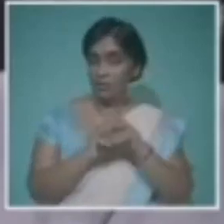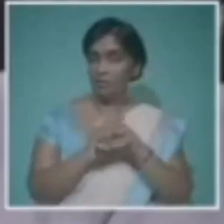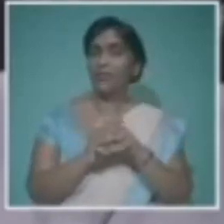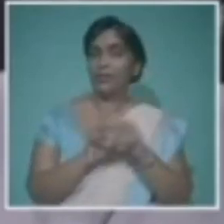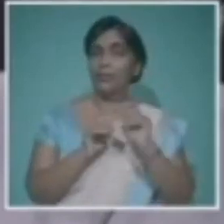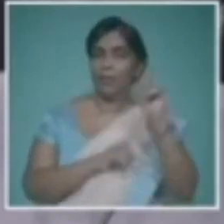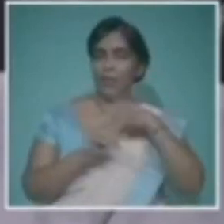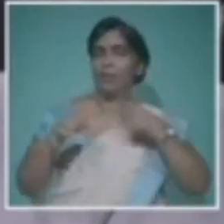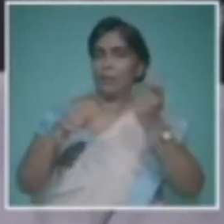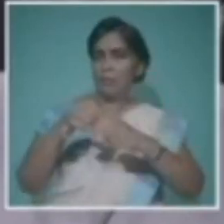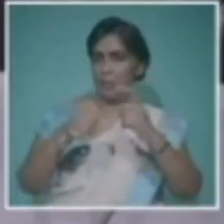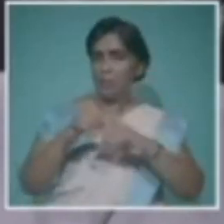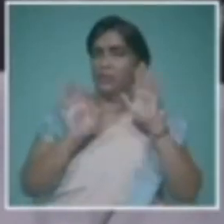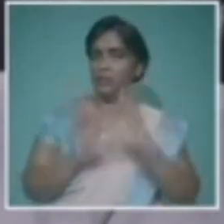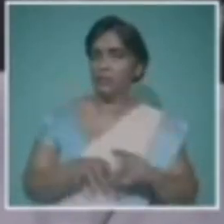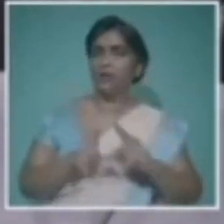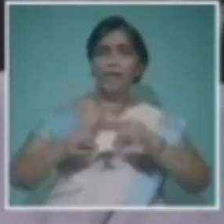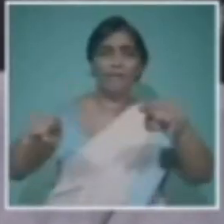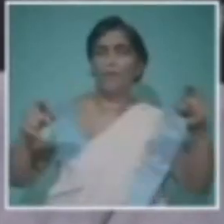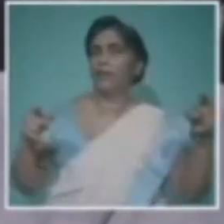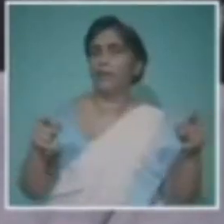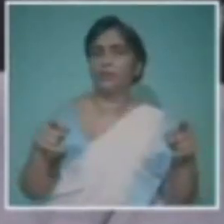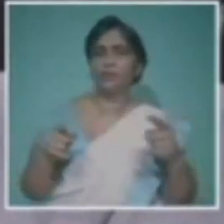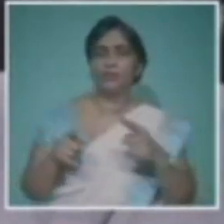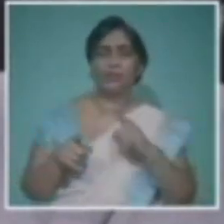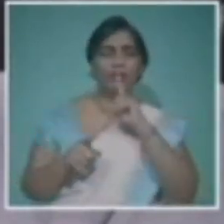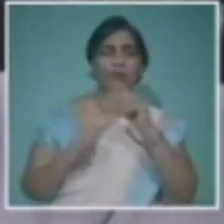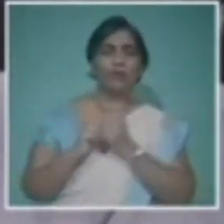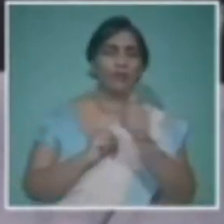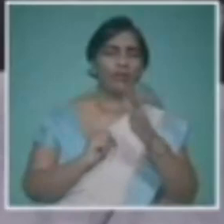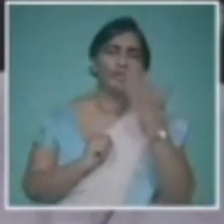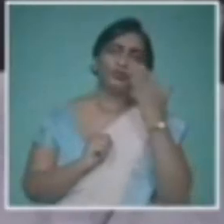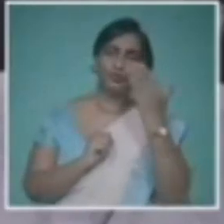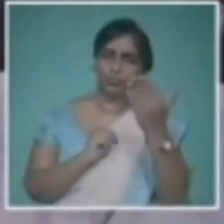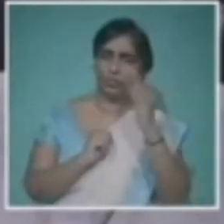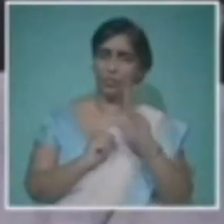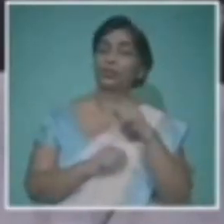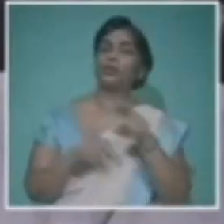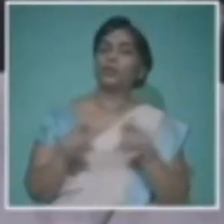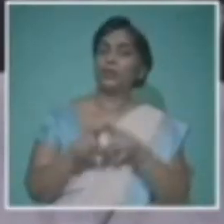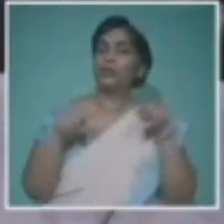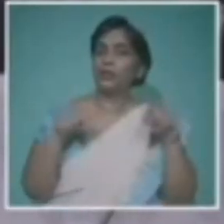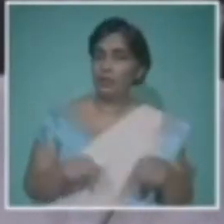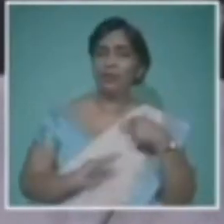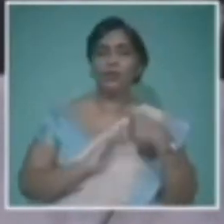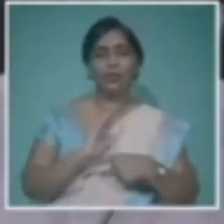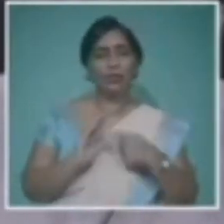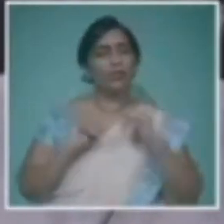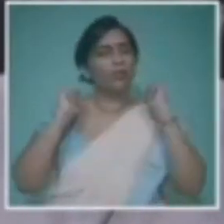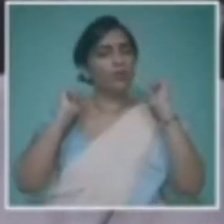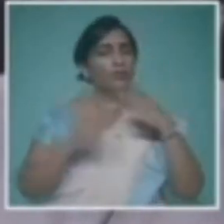ප්‍රශ්න කළා තිබෙනවා. හැබැයි ඒ ගැන වෙනත් අය ඉදිරිපත් වෙලා ක්‍රියා නොකරන බව පේනවා. ඒ නිසා අද මේ රටේ